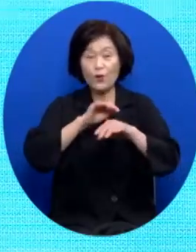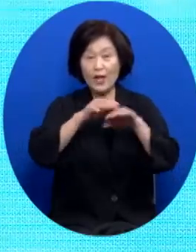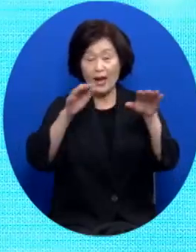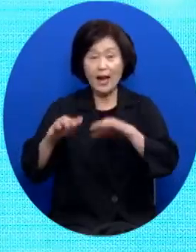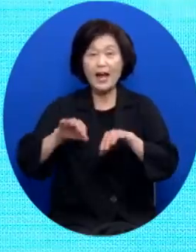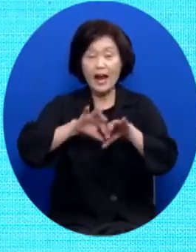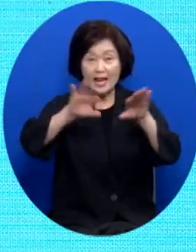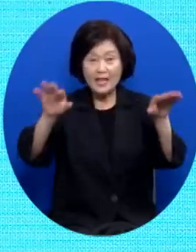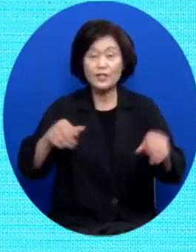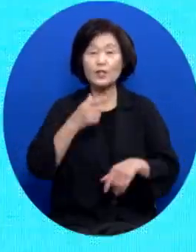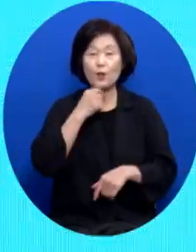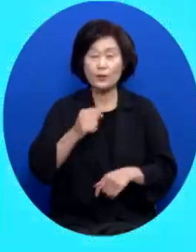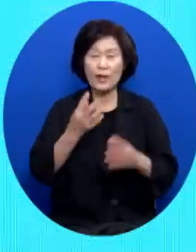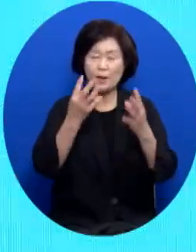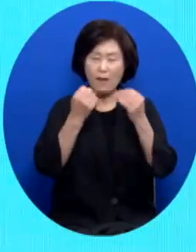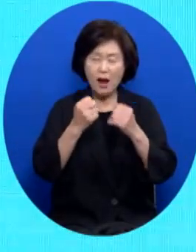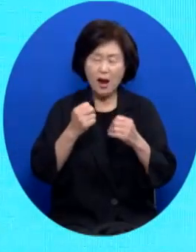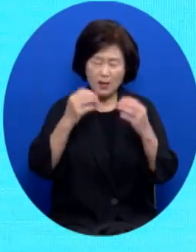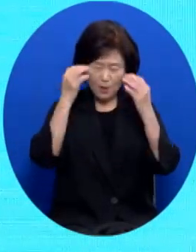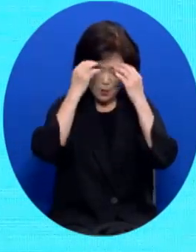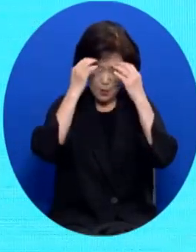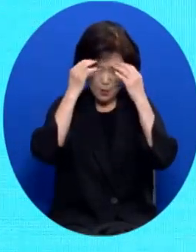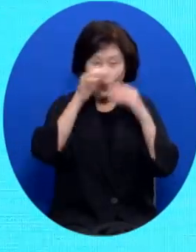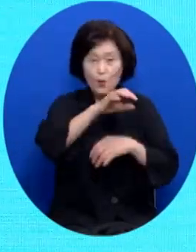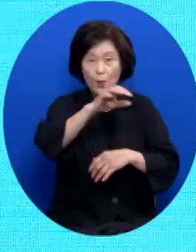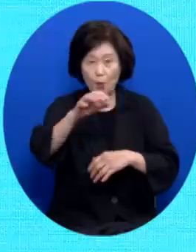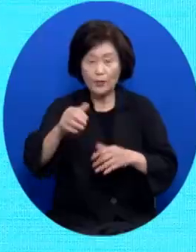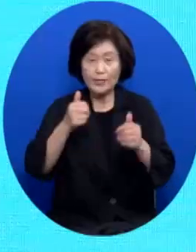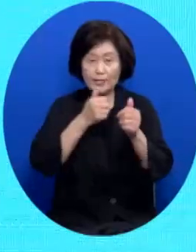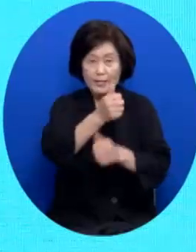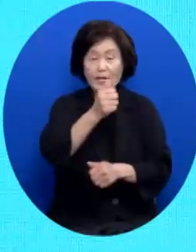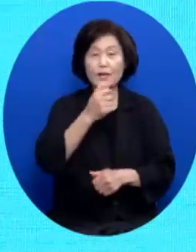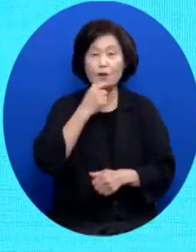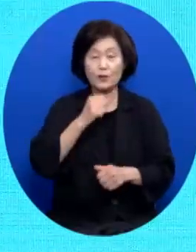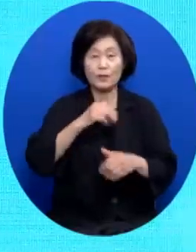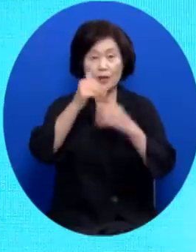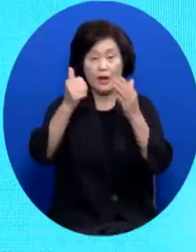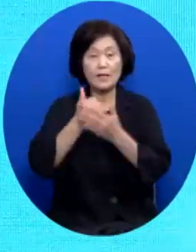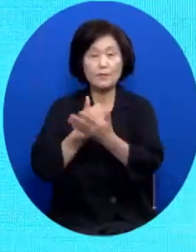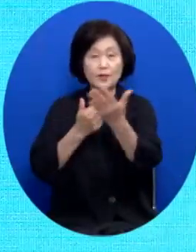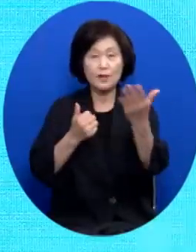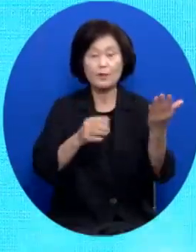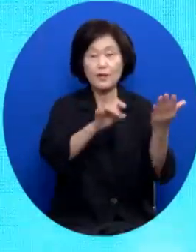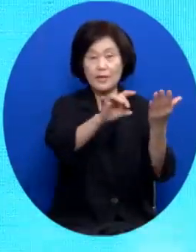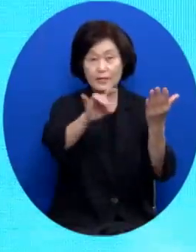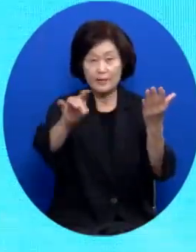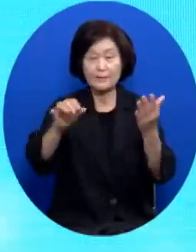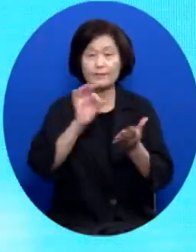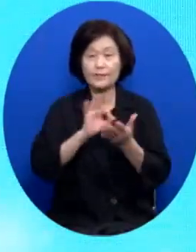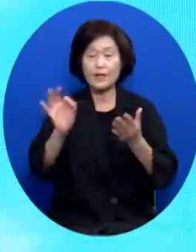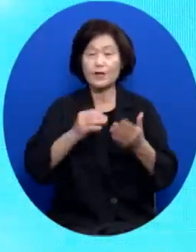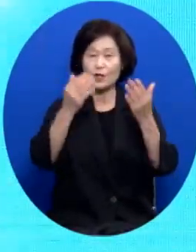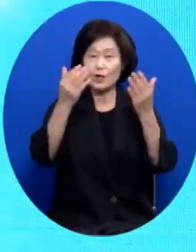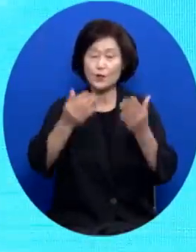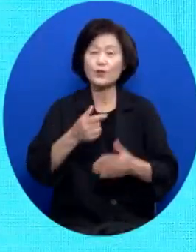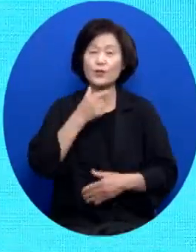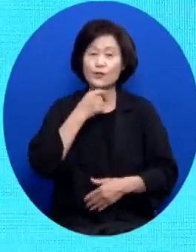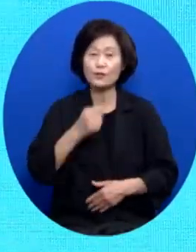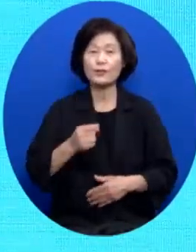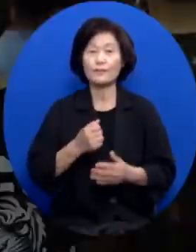수많은 삶의 전쟁에서 승리할 수 있도록 하나님 여러분 한 분 한 분을 사용해 주시기를